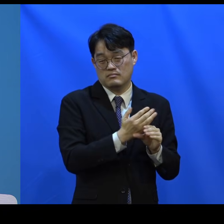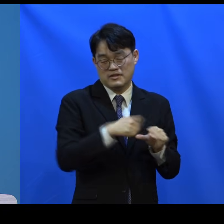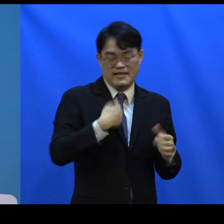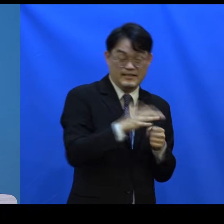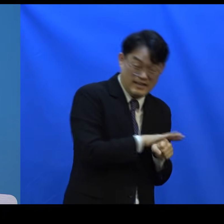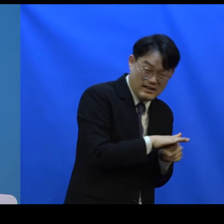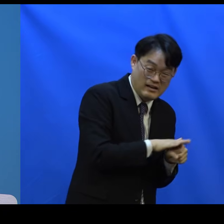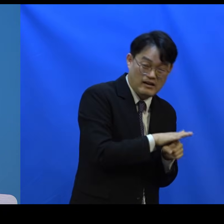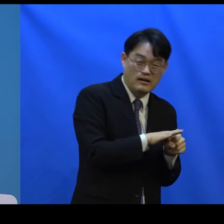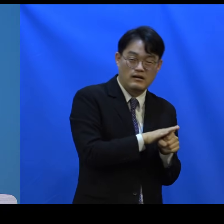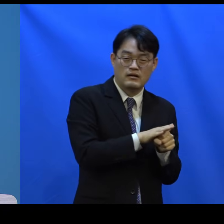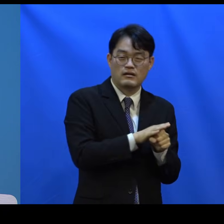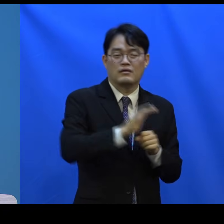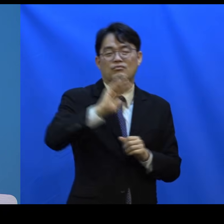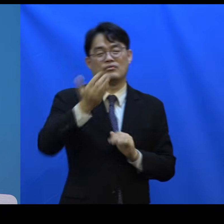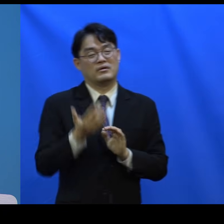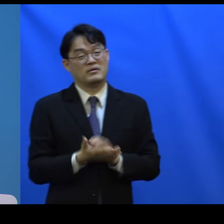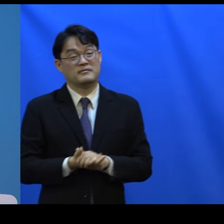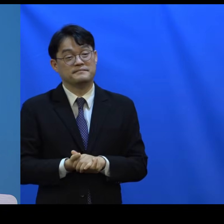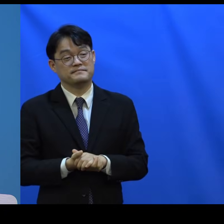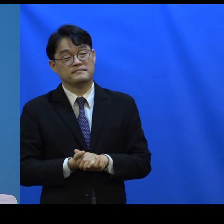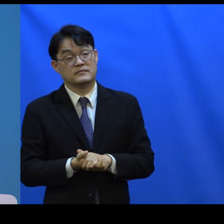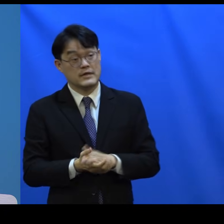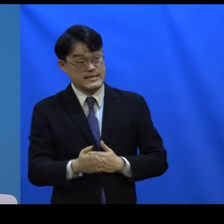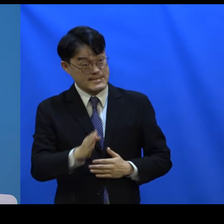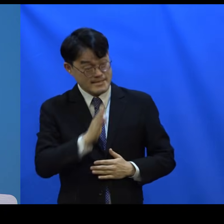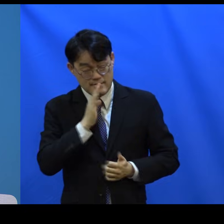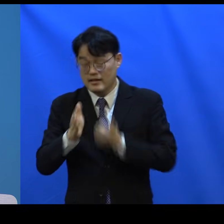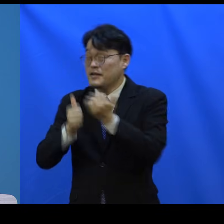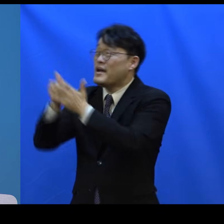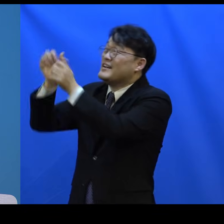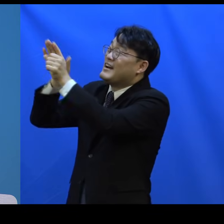진정으로 주님을 사랑하려고 하면 그